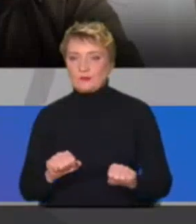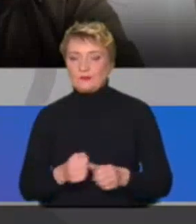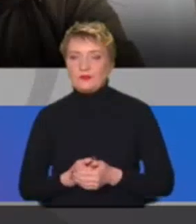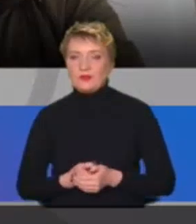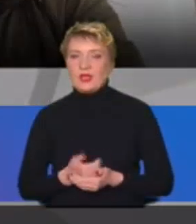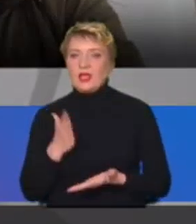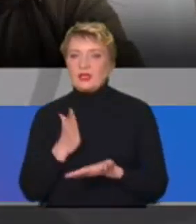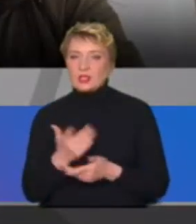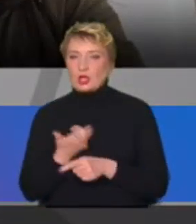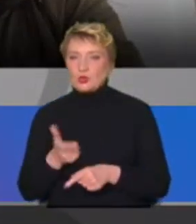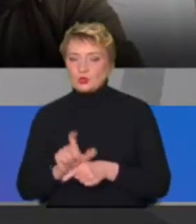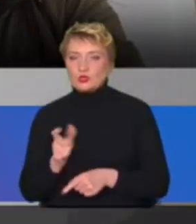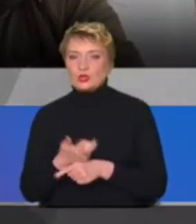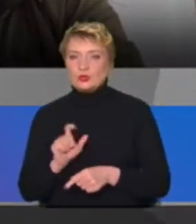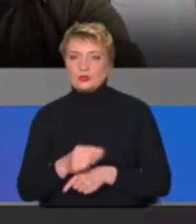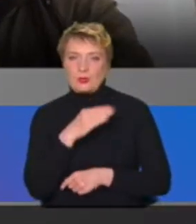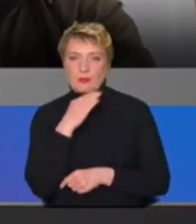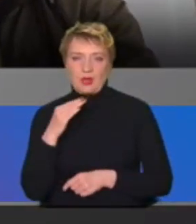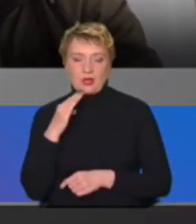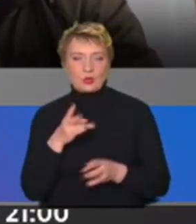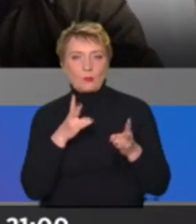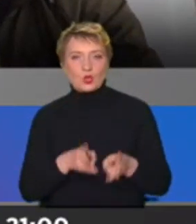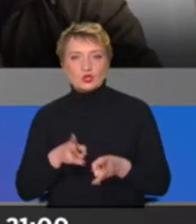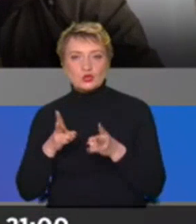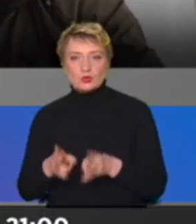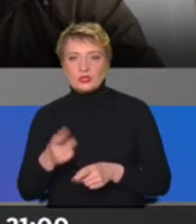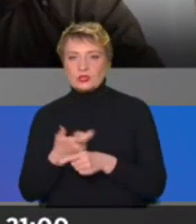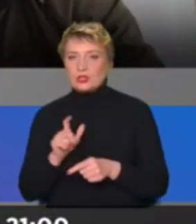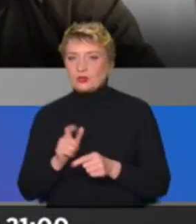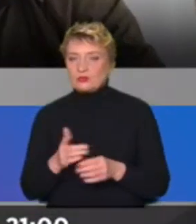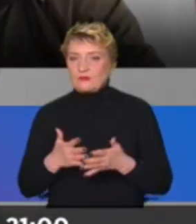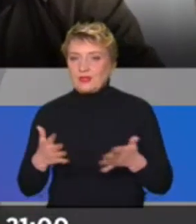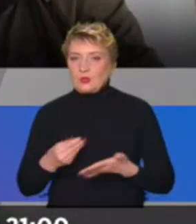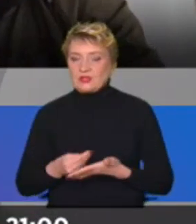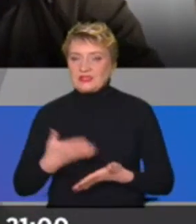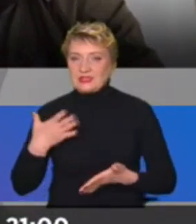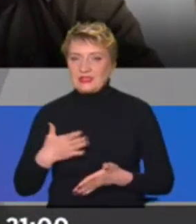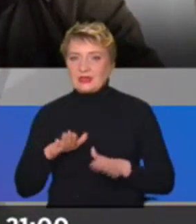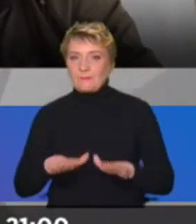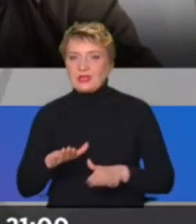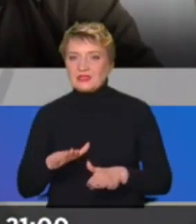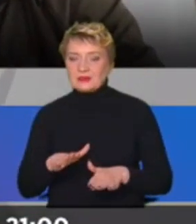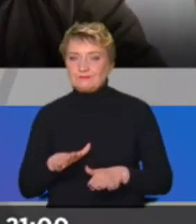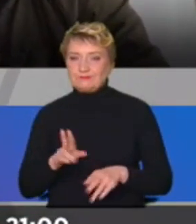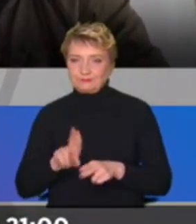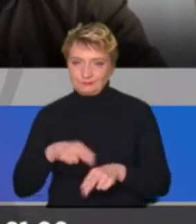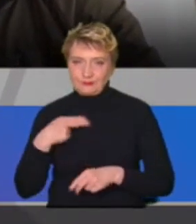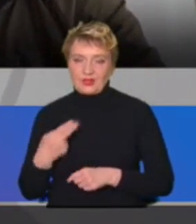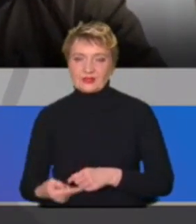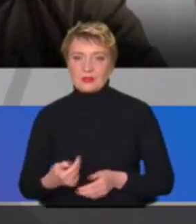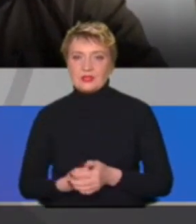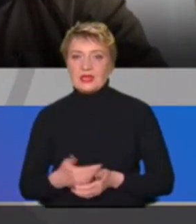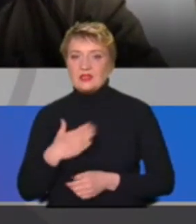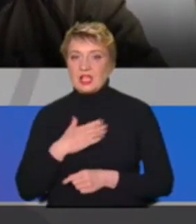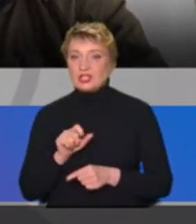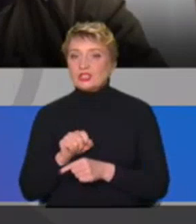є дуже-дуже багато пошкоджень, і дуже велику ціну наше місто за це заплатило. Але наше